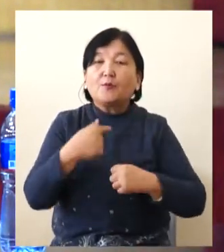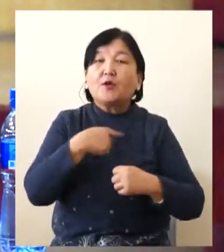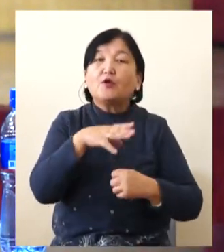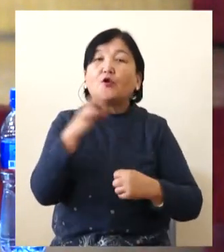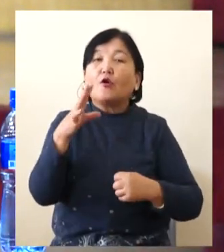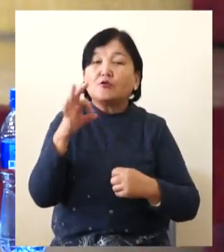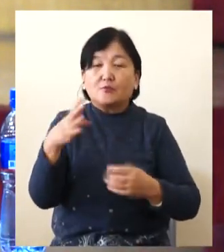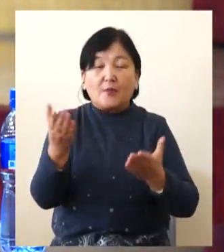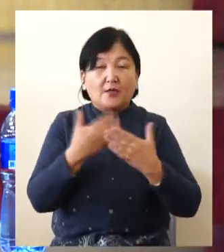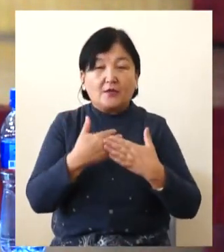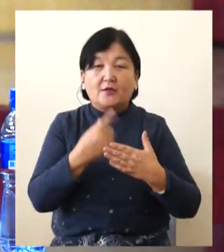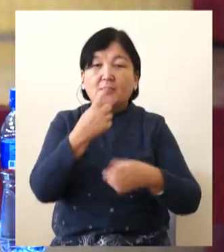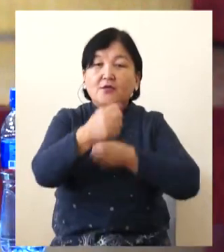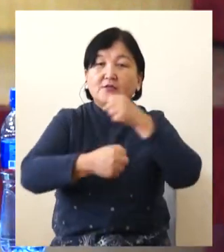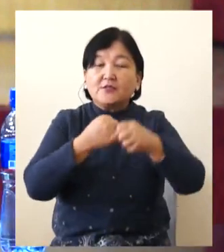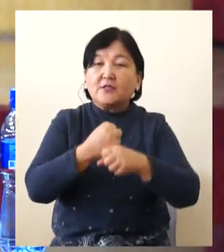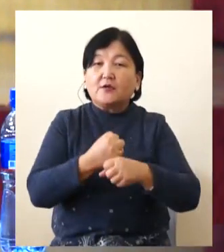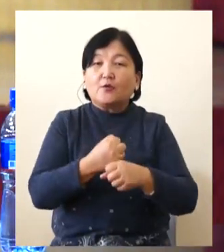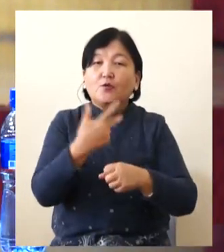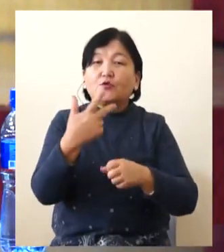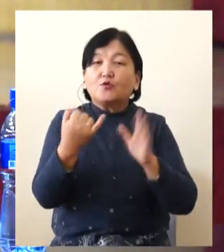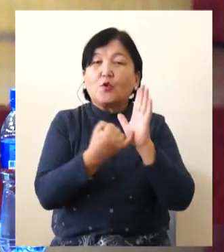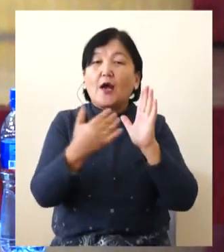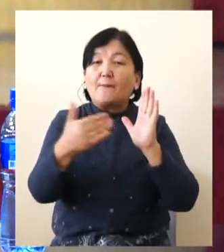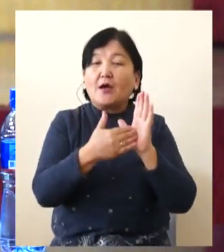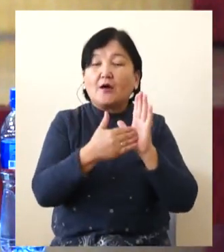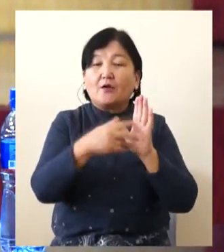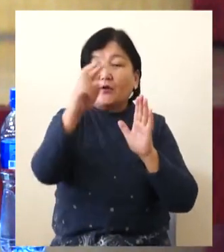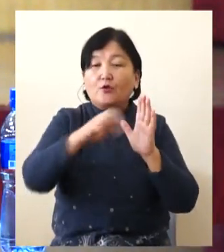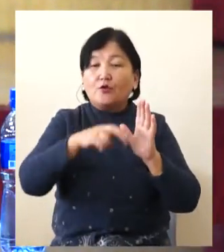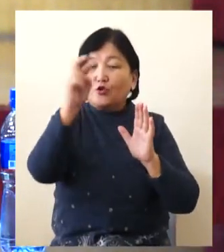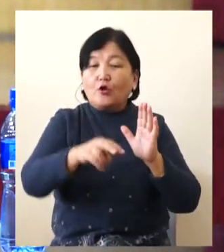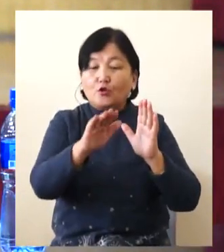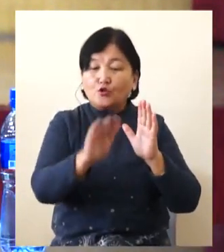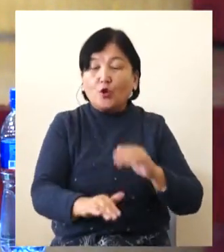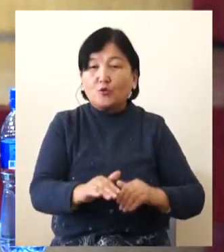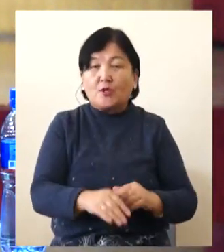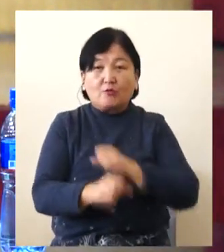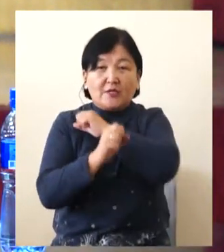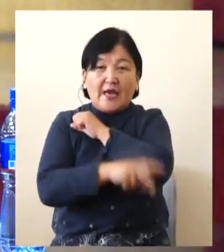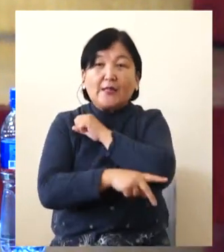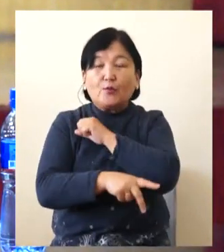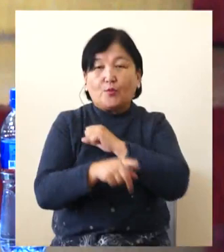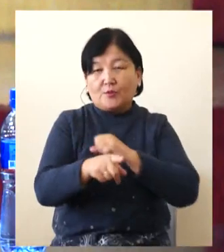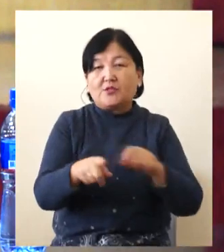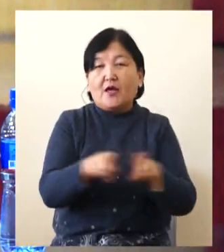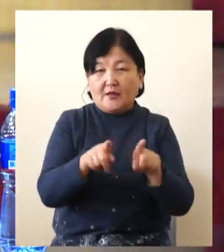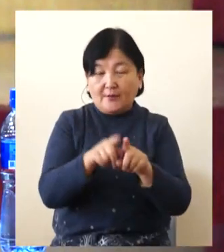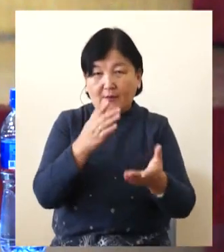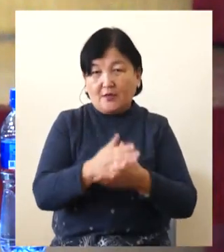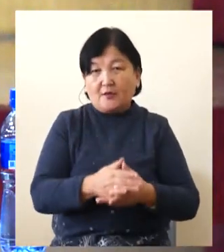орлого жилд одоо жишээл 36 сая долллараас бага байна гэвэл ядуу тооцогддог. Тэр тэднийх үнэтэй орон